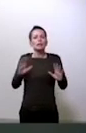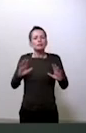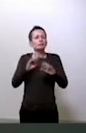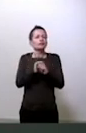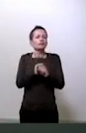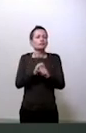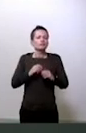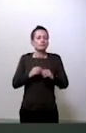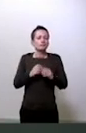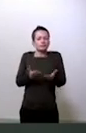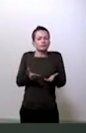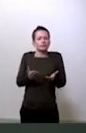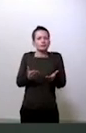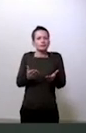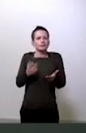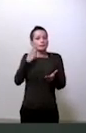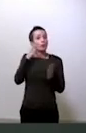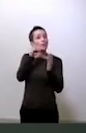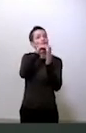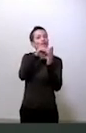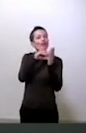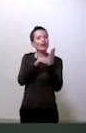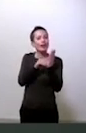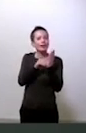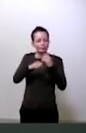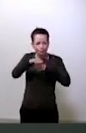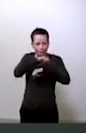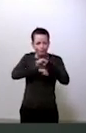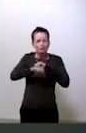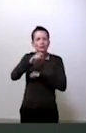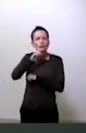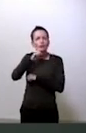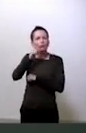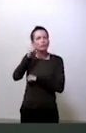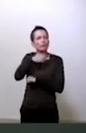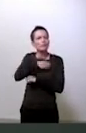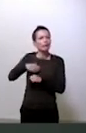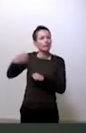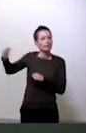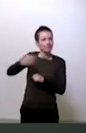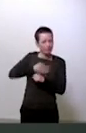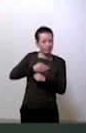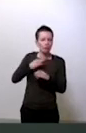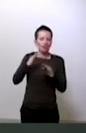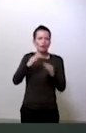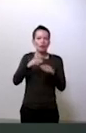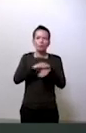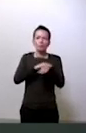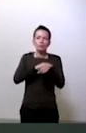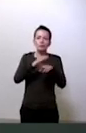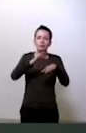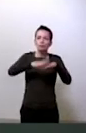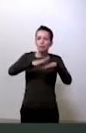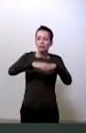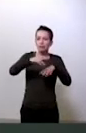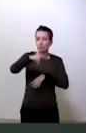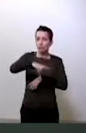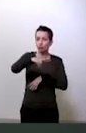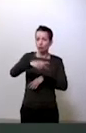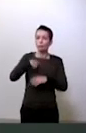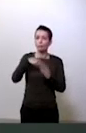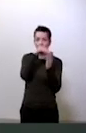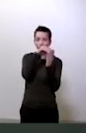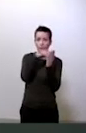introduction, je précise que pour réaliser l'inventaire dont parlait Monsieur le maire, qui porte donc sur les politiques d'urbanisme et du logement, nous nous